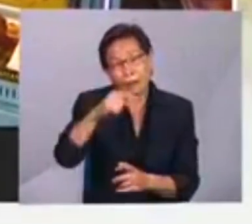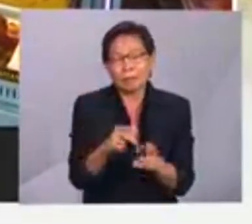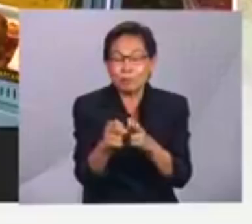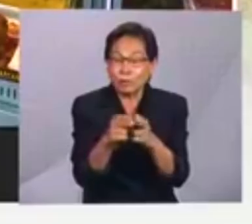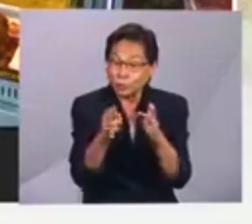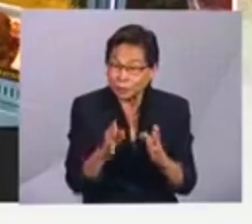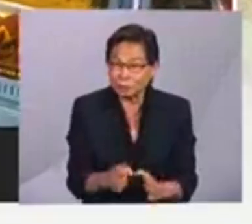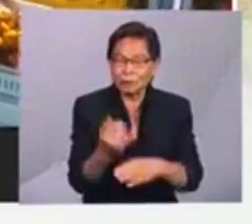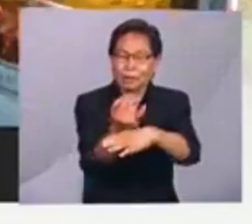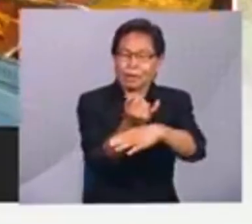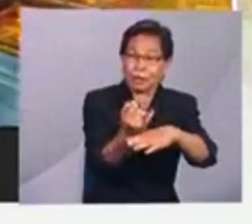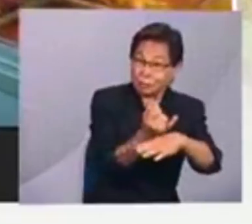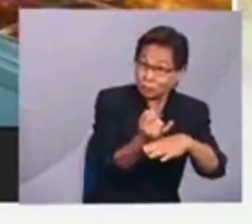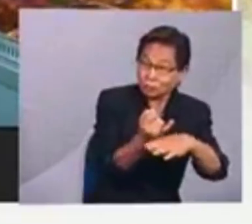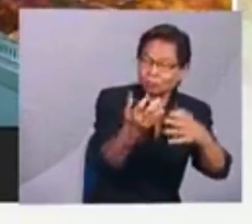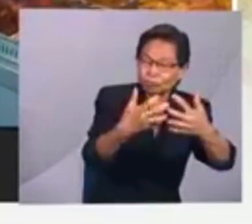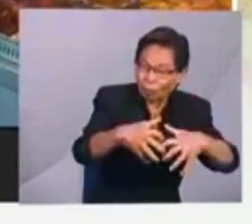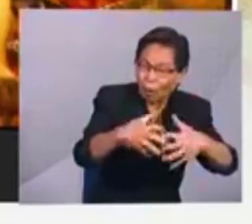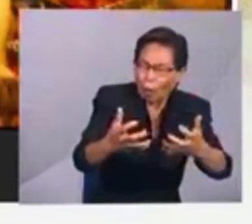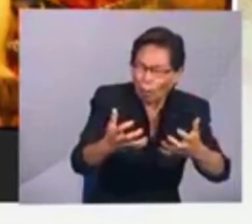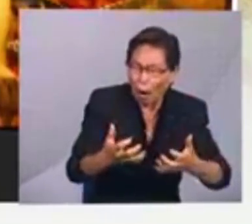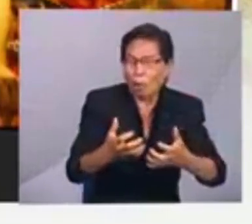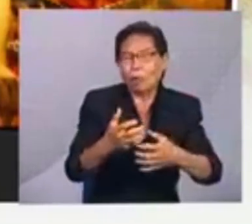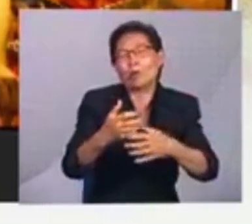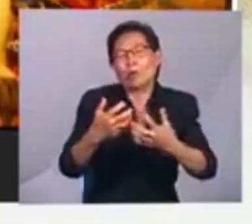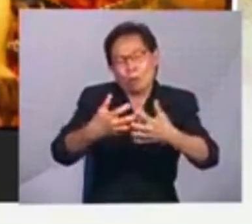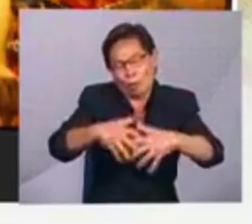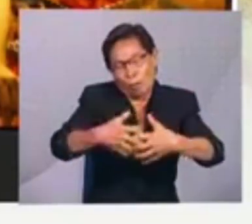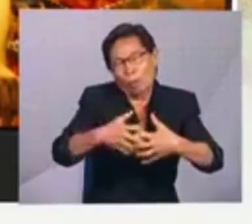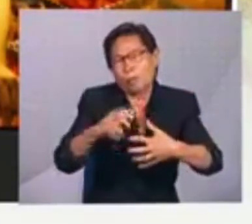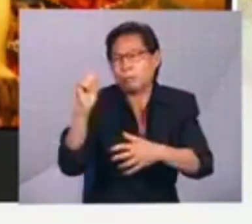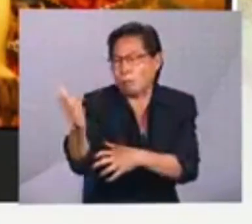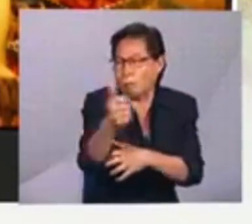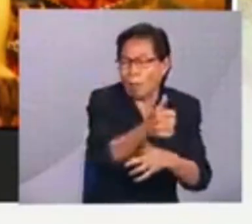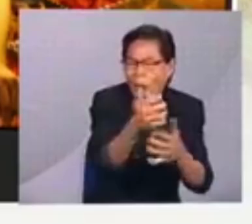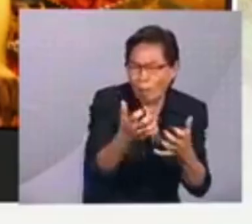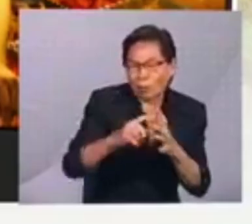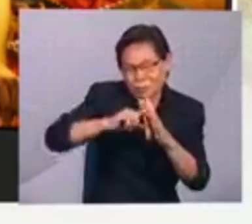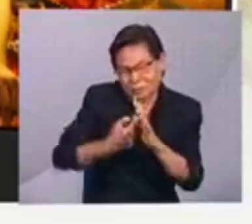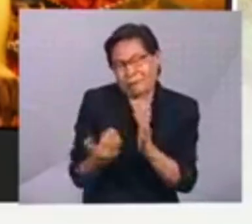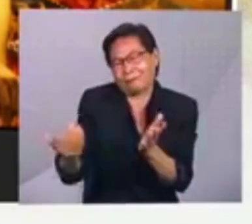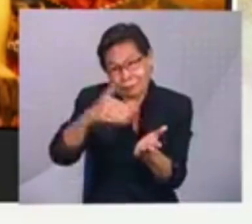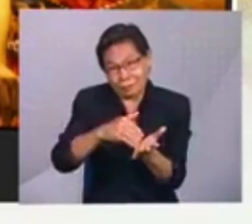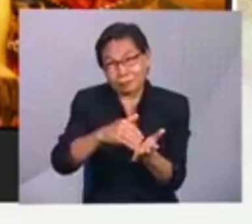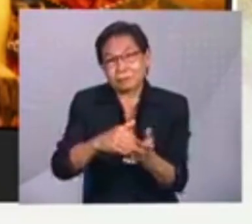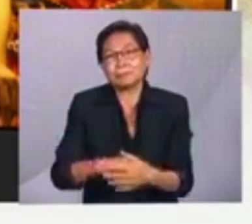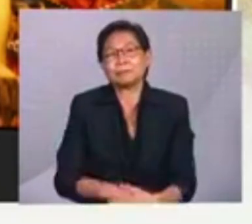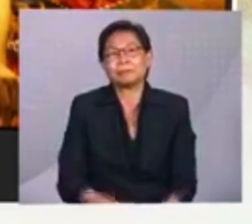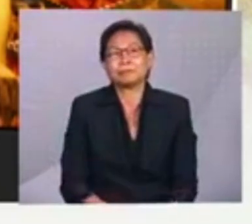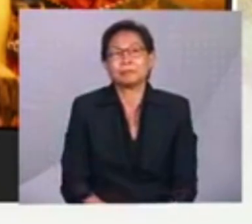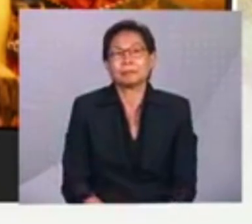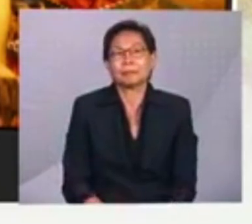pengusaha industri ndak pastikan perusahaan masing-masing dapat beroperasi semula